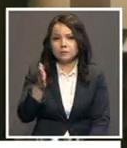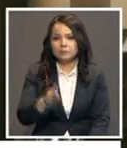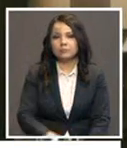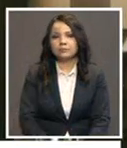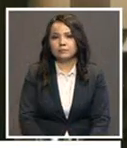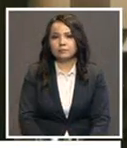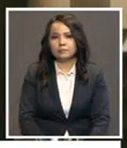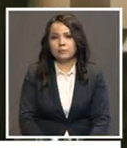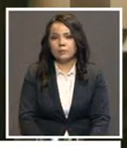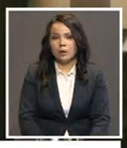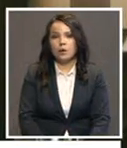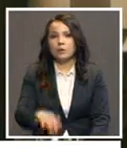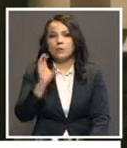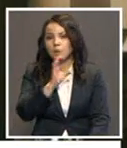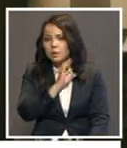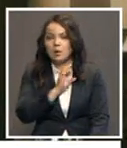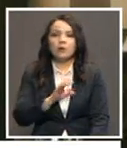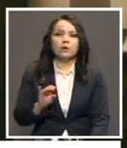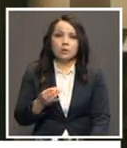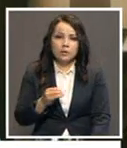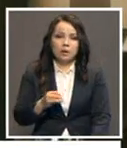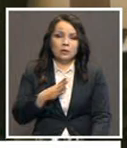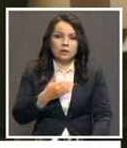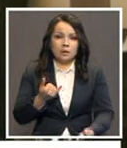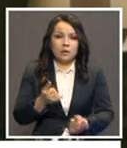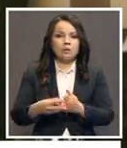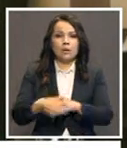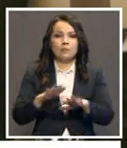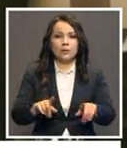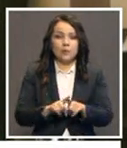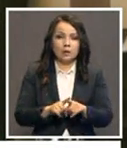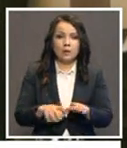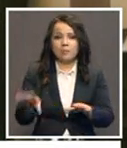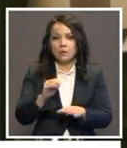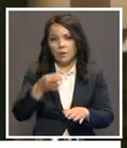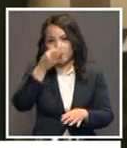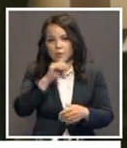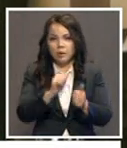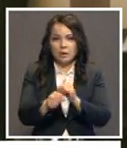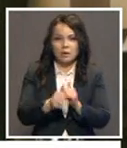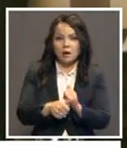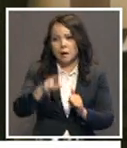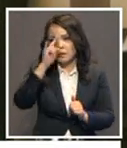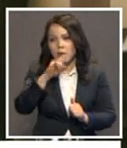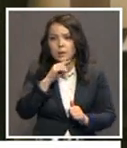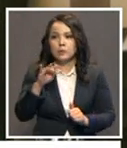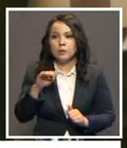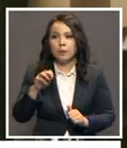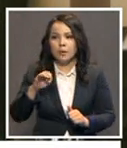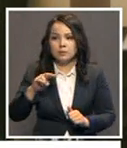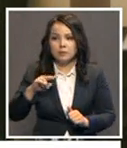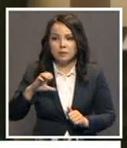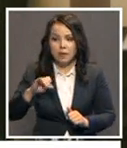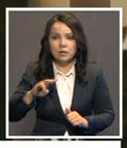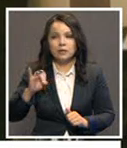по солтүстік оңтүстік дәлізі бойынша жұмысты жандандыру турасында пікір алмастық. Жақында салынған Қазақстан Түркменстан Иран темір жолы